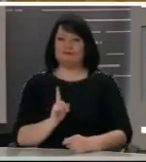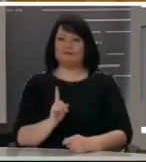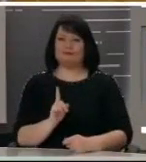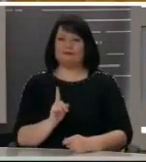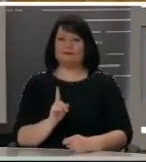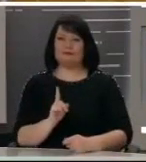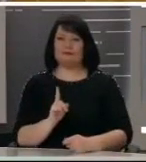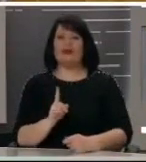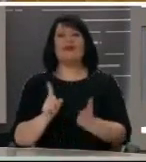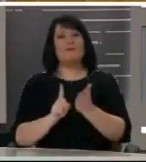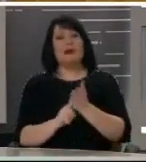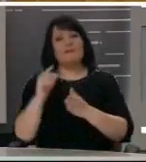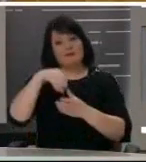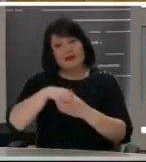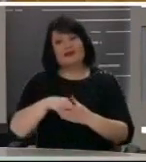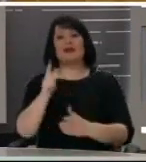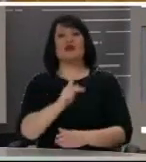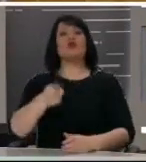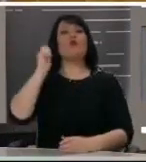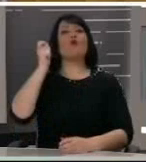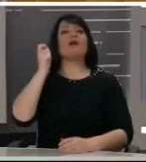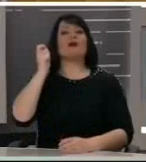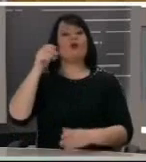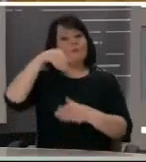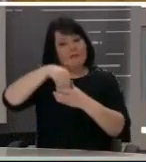πολιτικού περιεχομένου, με απουσία κοινωνικού περιεχομένου.